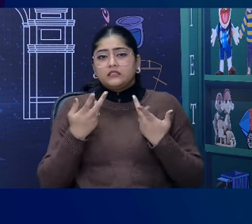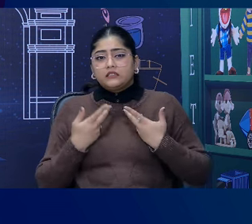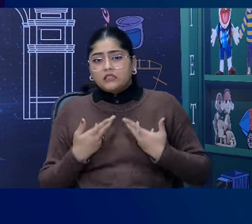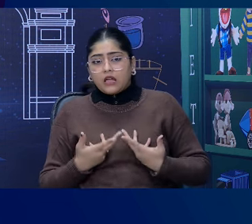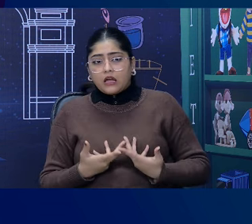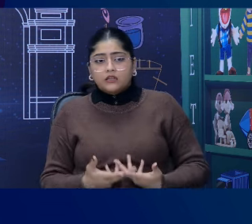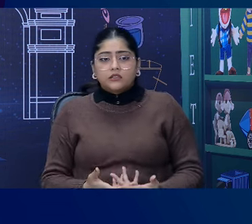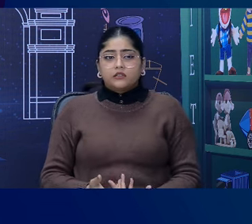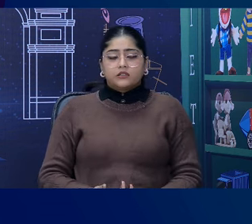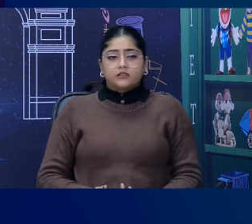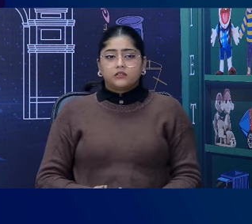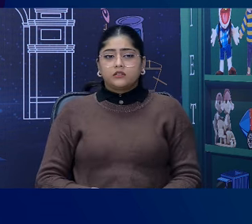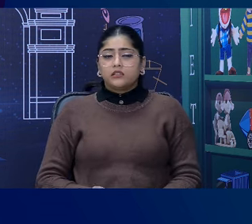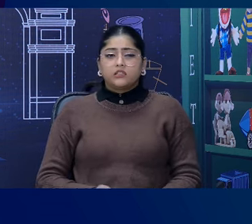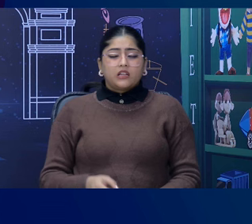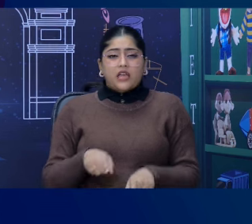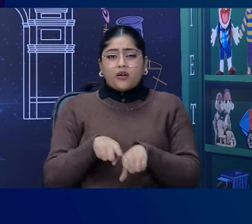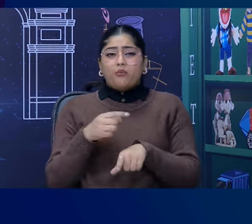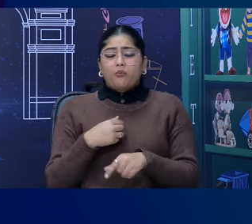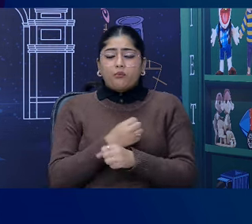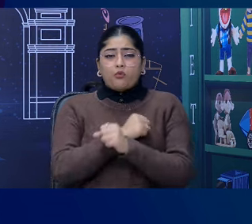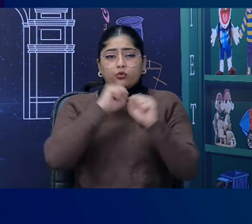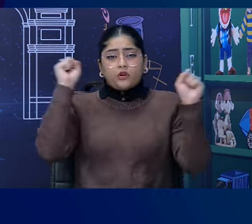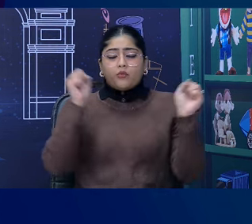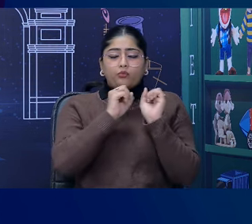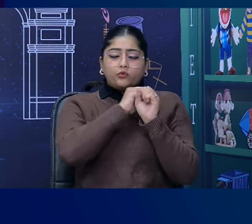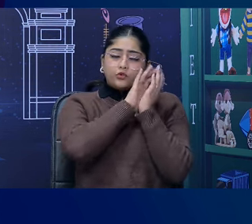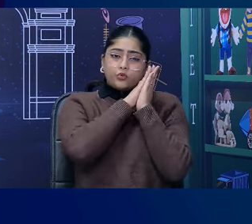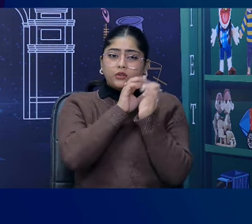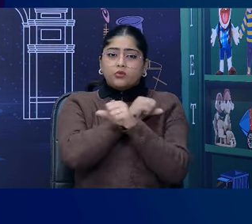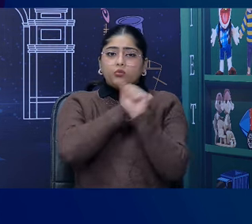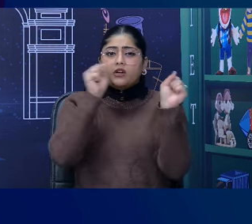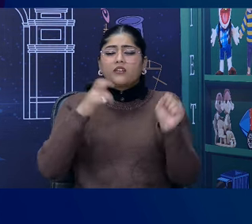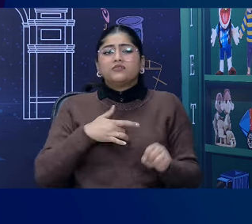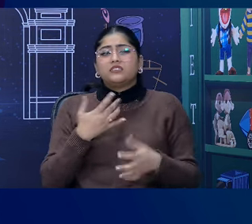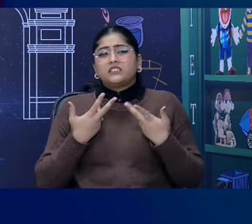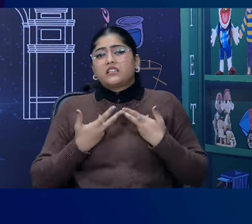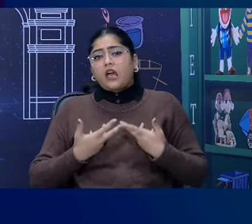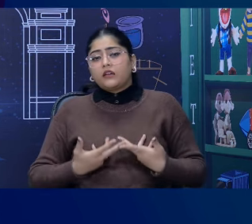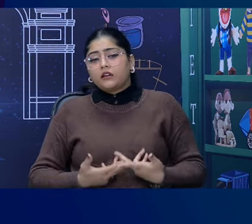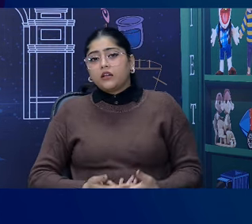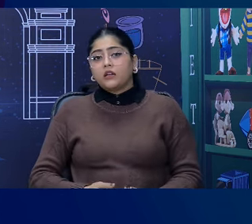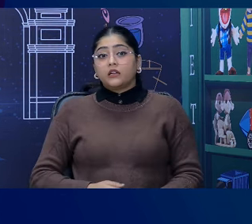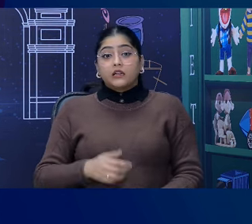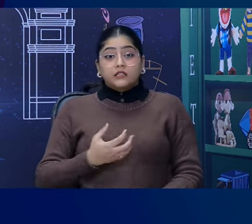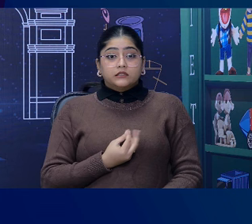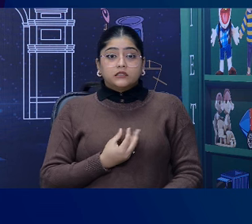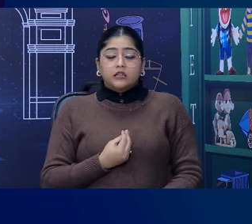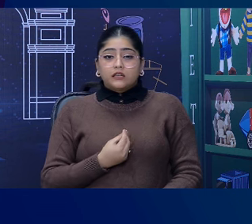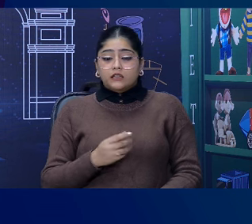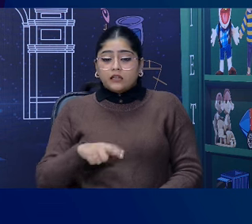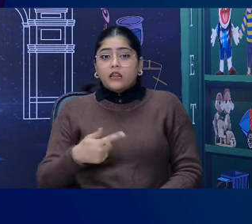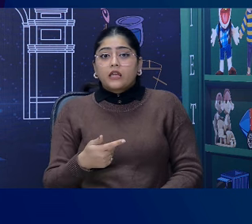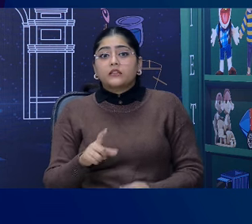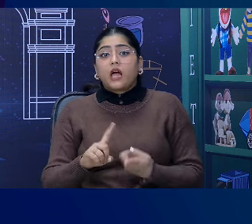आपको लगता है कि बस सुबह उठते ही मैं थक गया हूं डर लगता है कि क्या होने वाला है पॉजिटिव स्ट्रेस है तो बहुत खुश